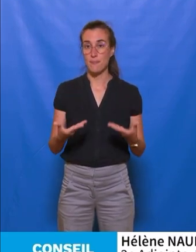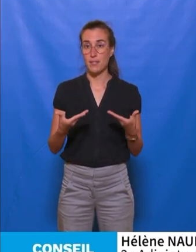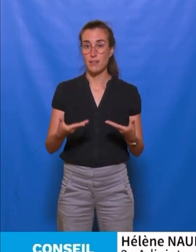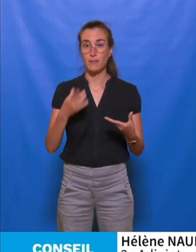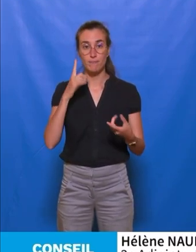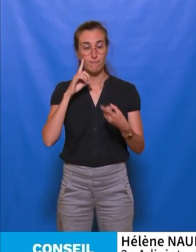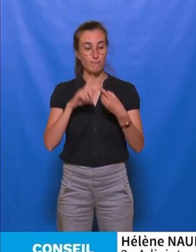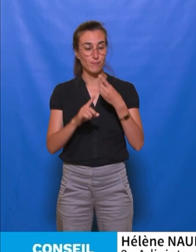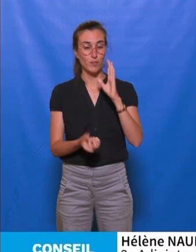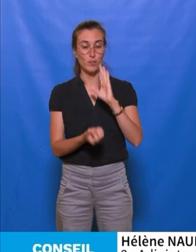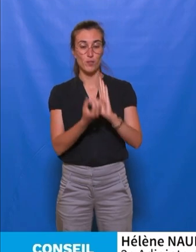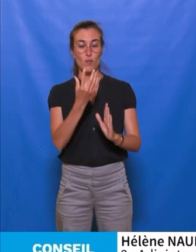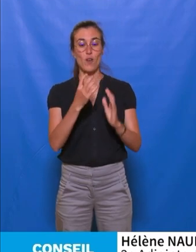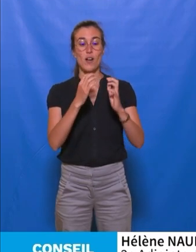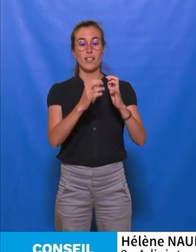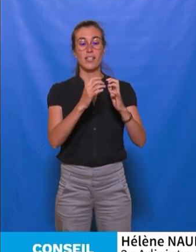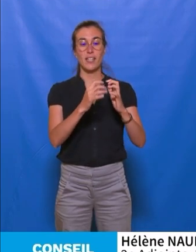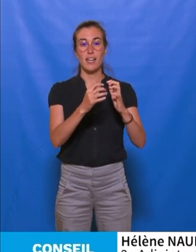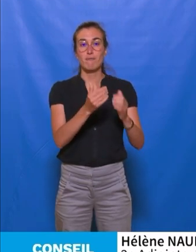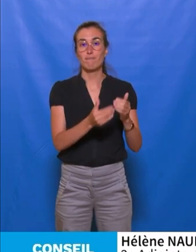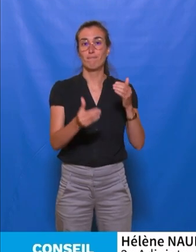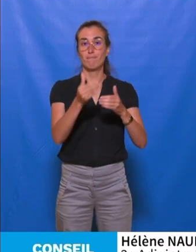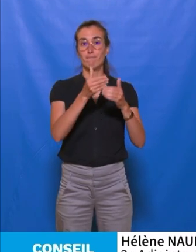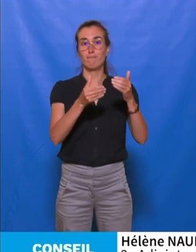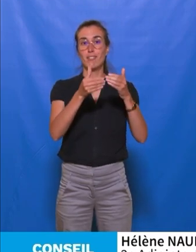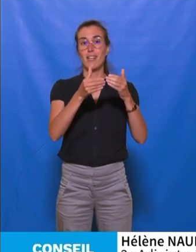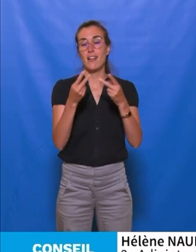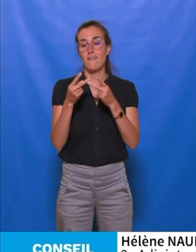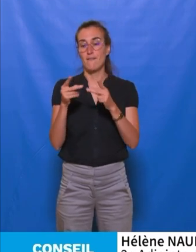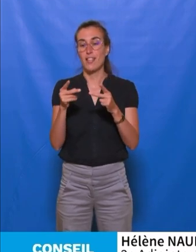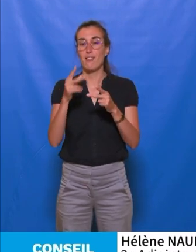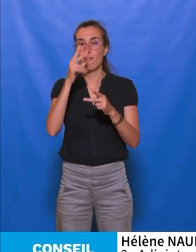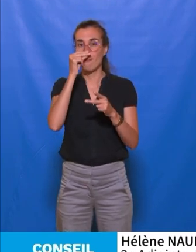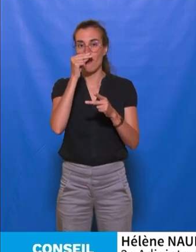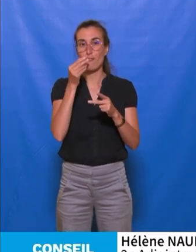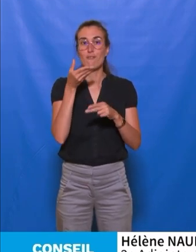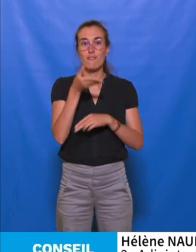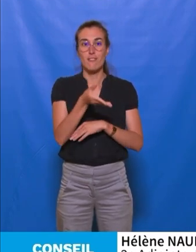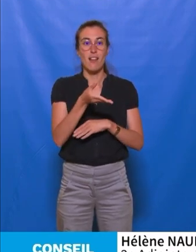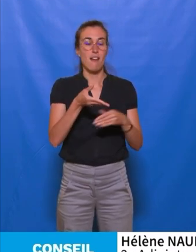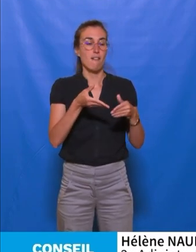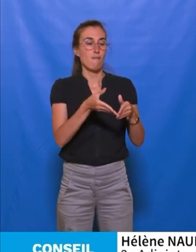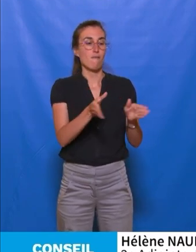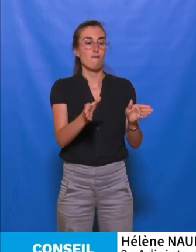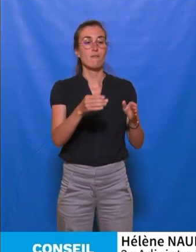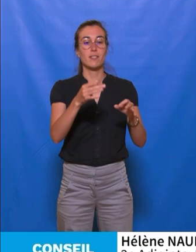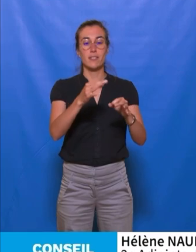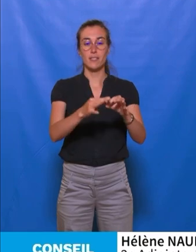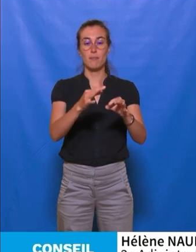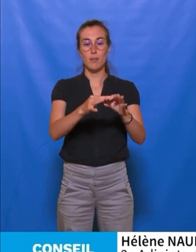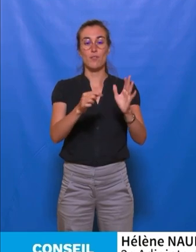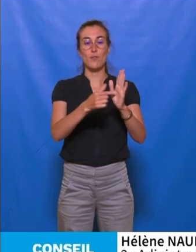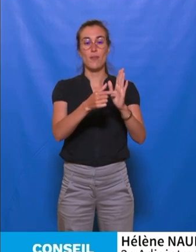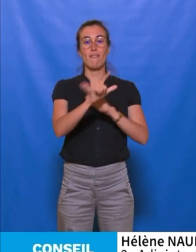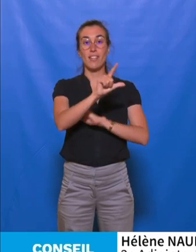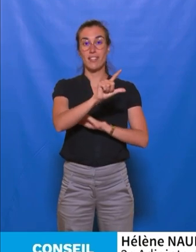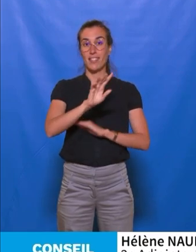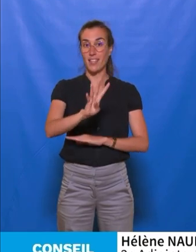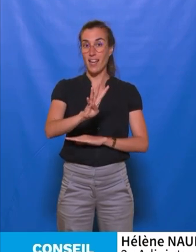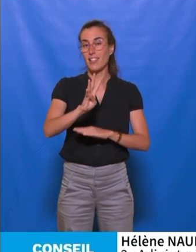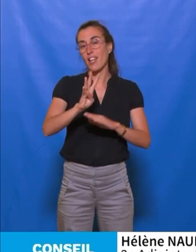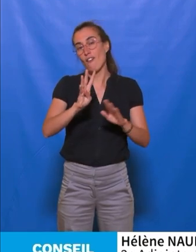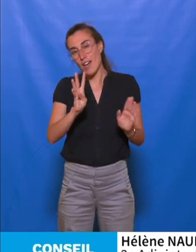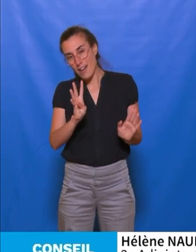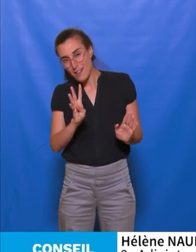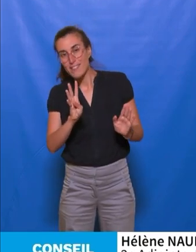qui va arriver sur la ville de Nantes, qui va ouvrir ses portes en septembre 2024, ou plutôt son jardin.